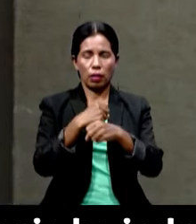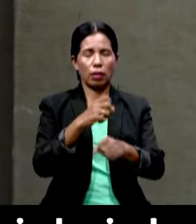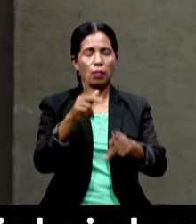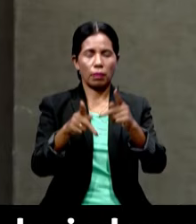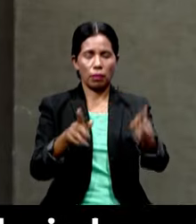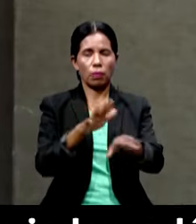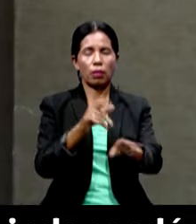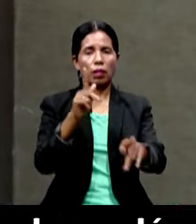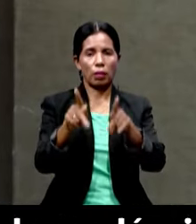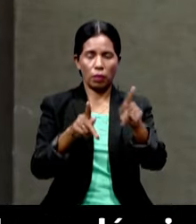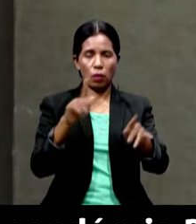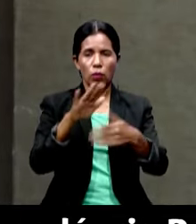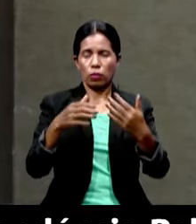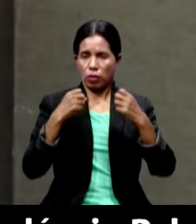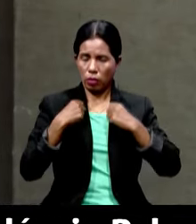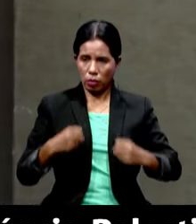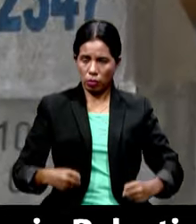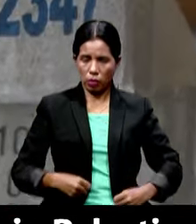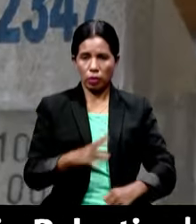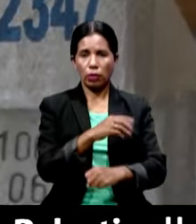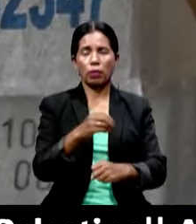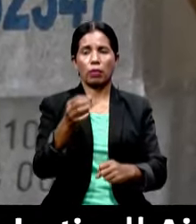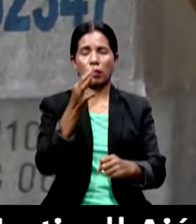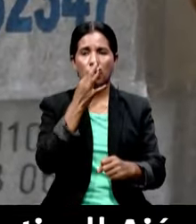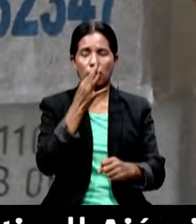Saudi. No mus pak ayam.